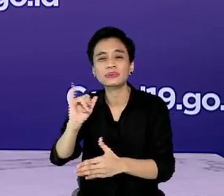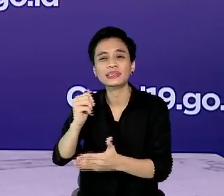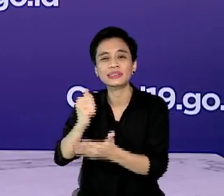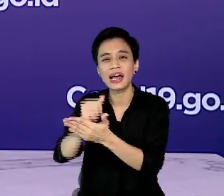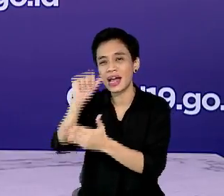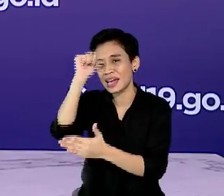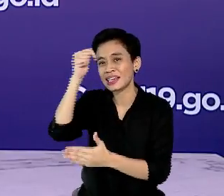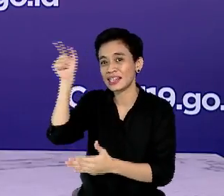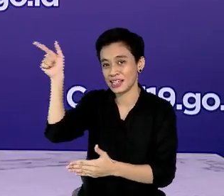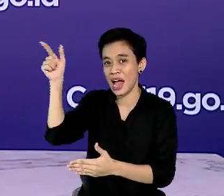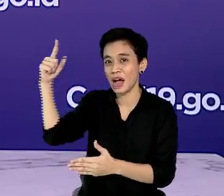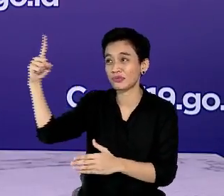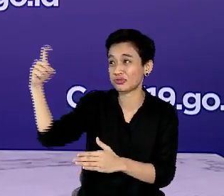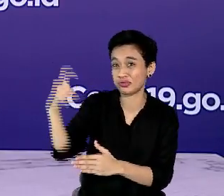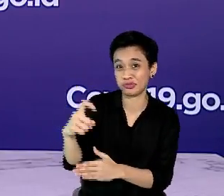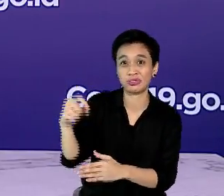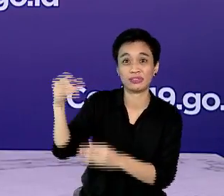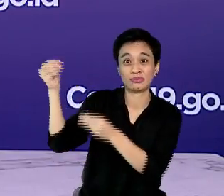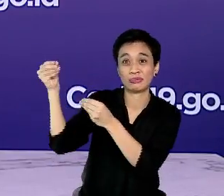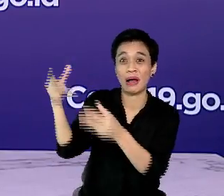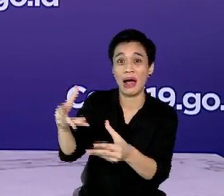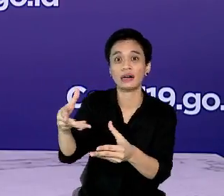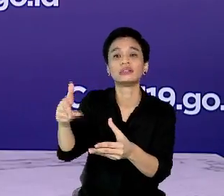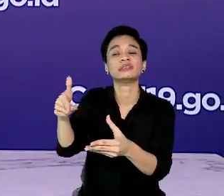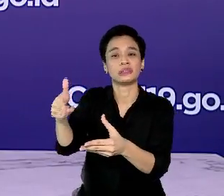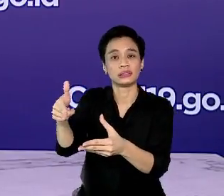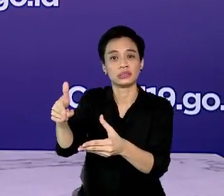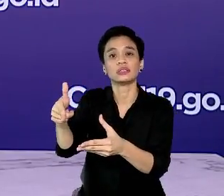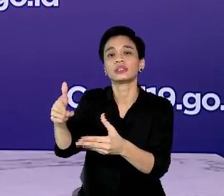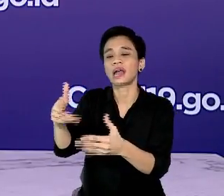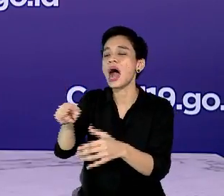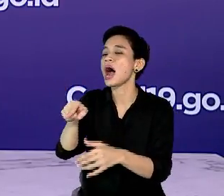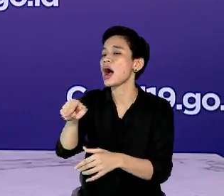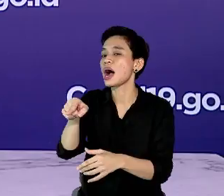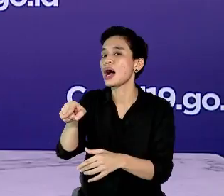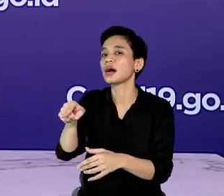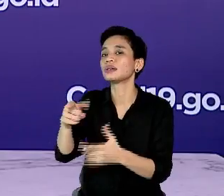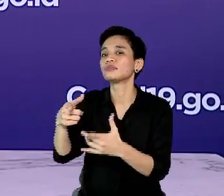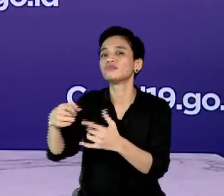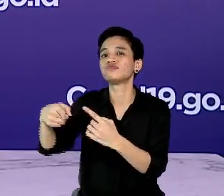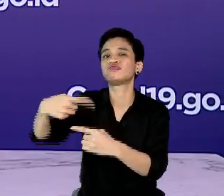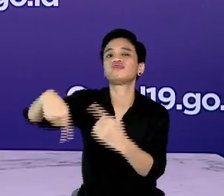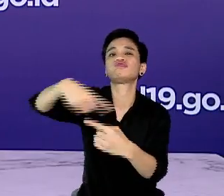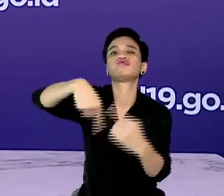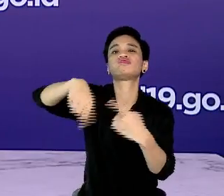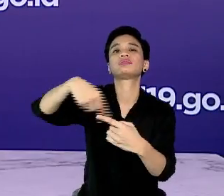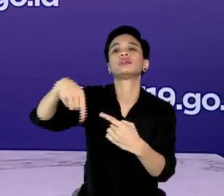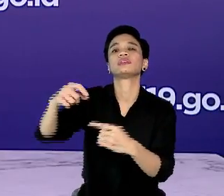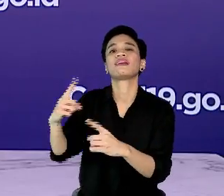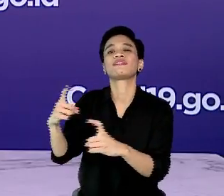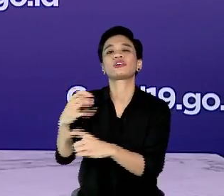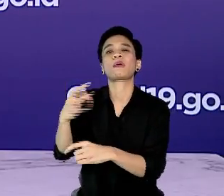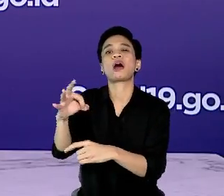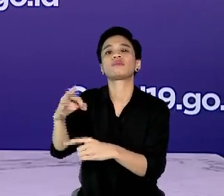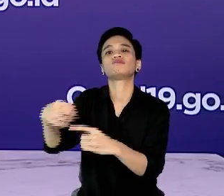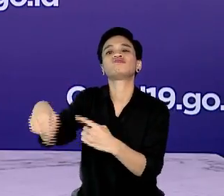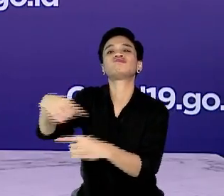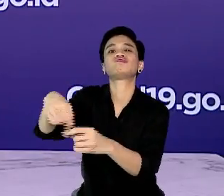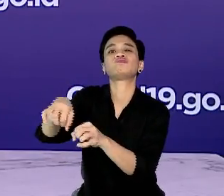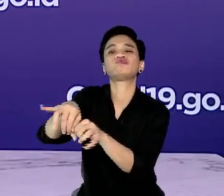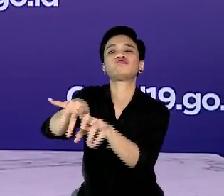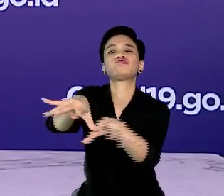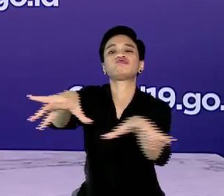itu membuktikan bahwa virus-virus varian tertentu sudah bersirkulasi di Indonesia.